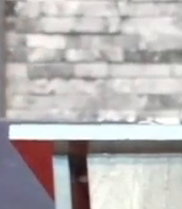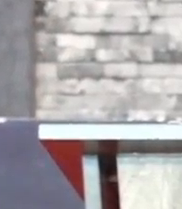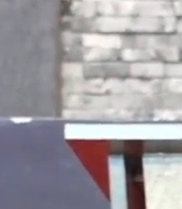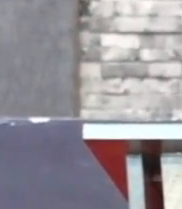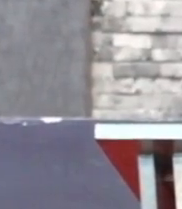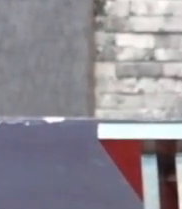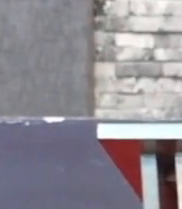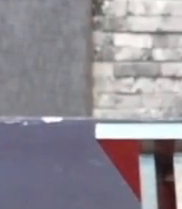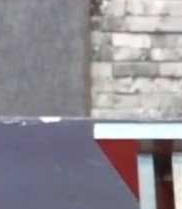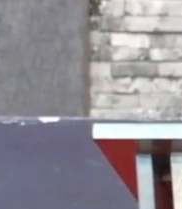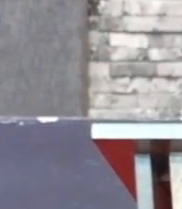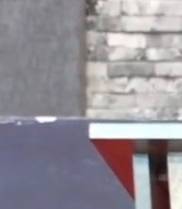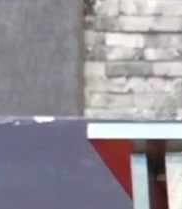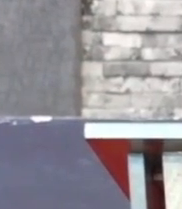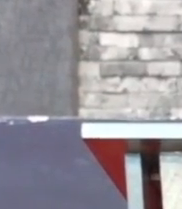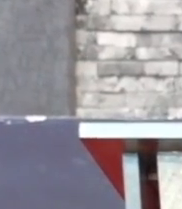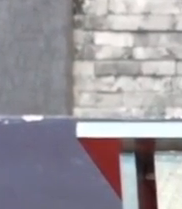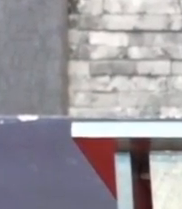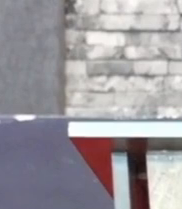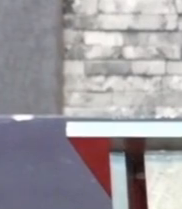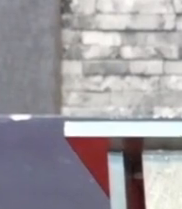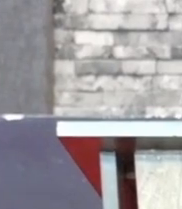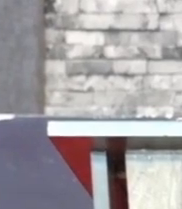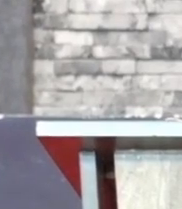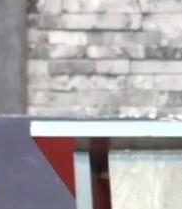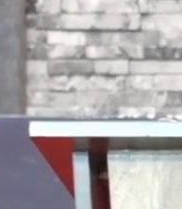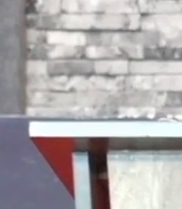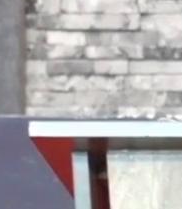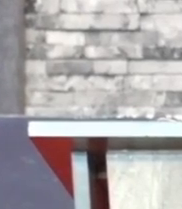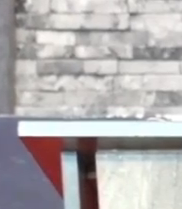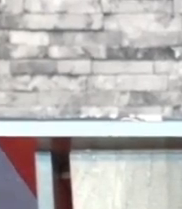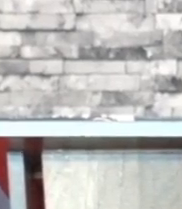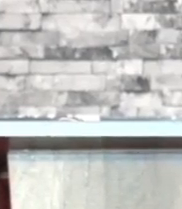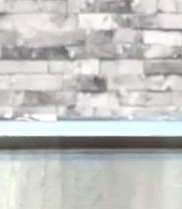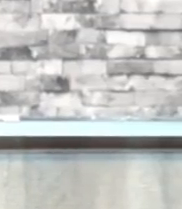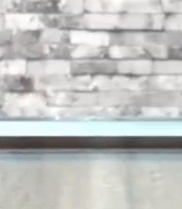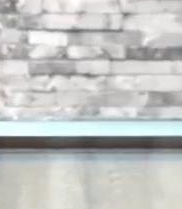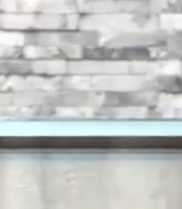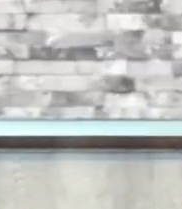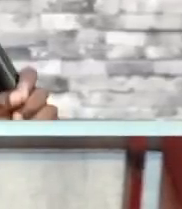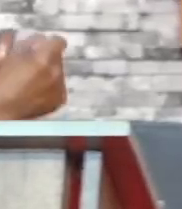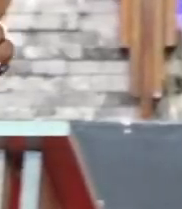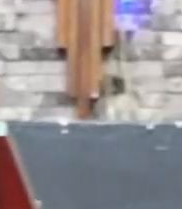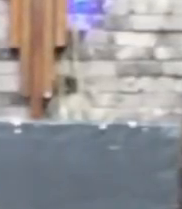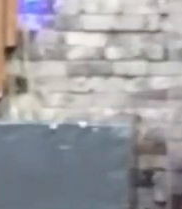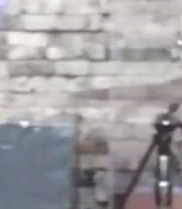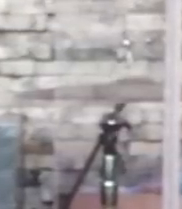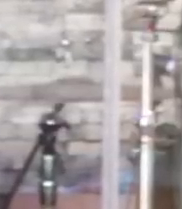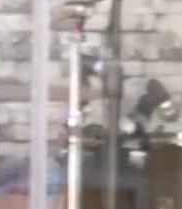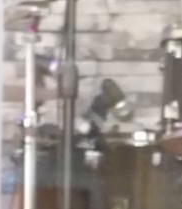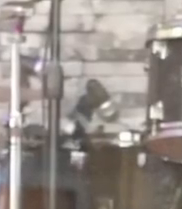yako utaokolewa. If you believe that God is able to heal you. Kama unaamini kuwa Mungu anaweza akakuponya. I am telling you be